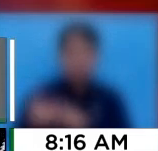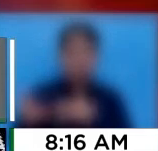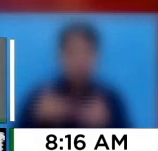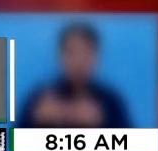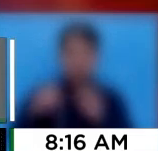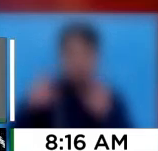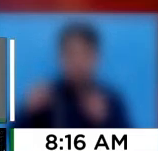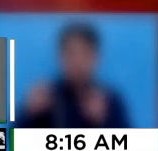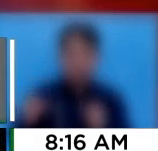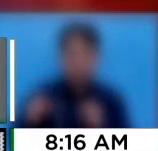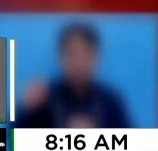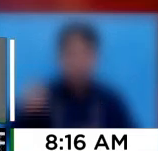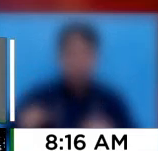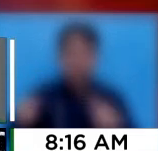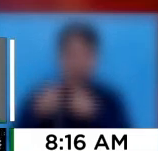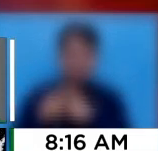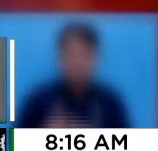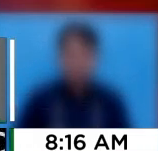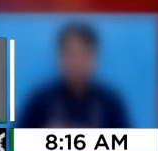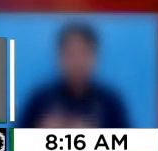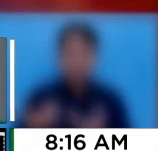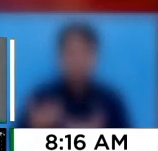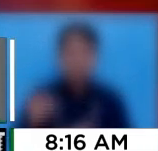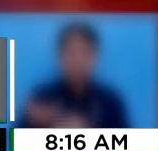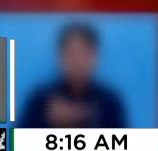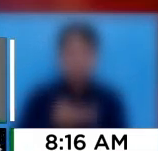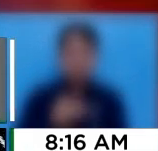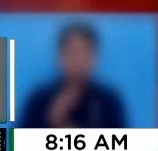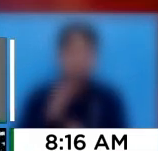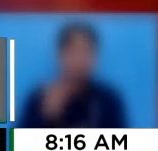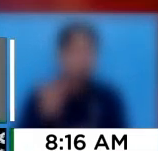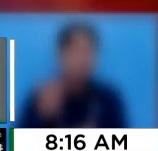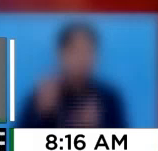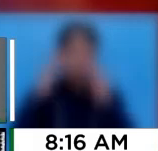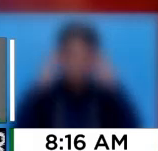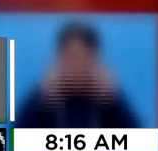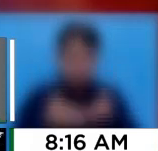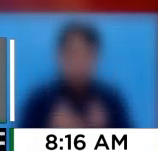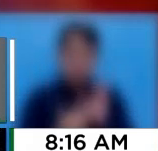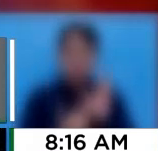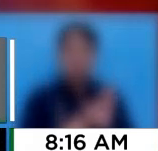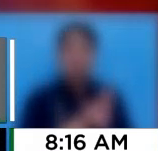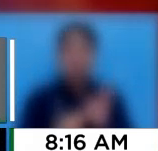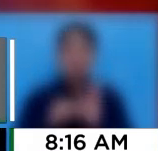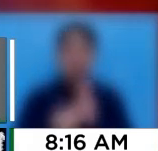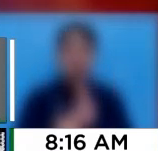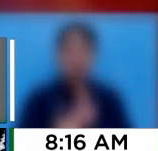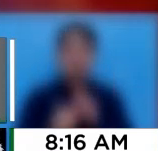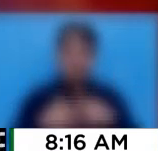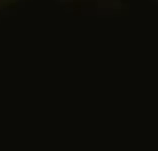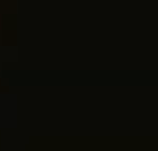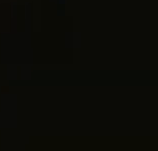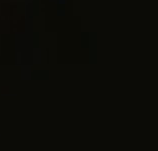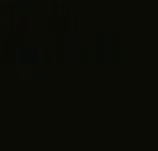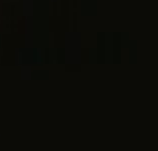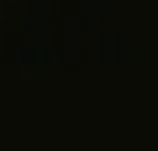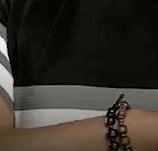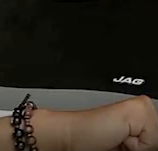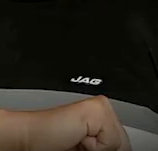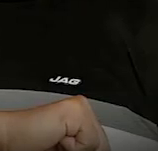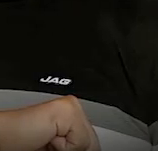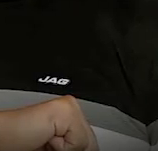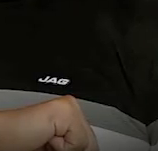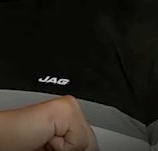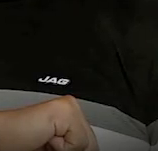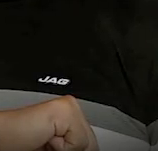or potentially controversial issue na pwede mag-backfire sa kanya. And focus lang siya literally on a constructive agenda. Ted Filon at